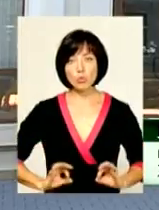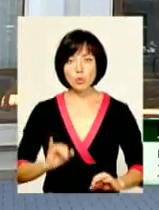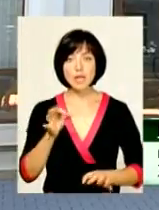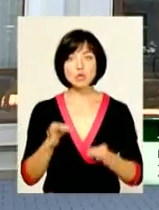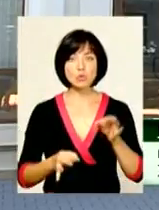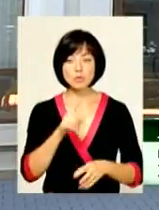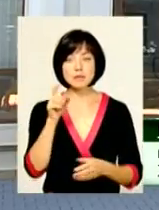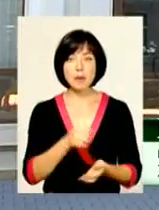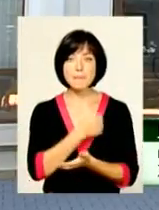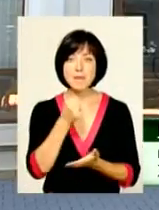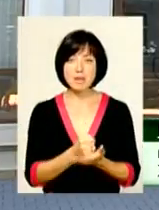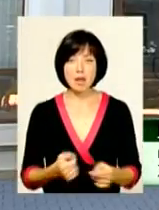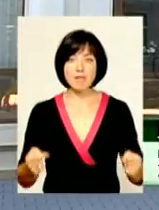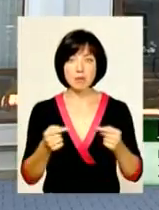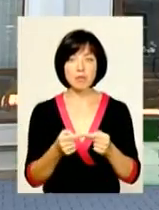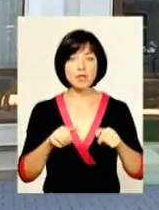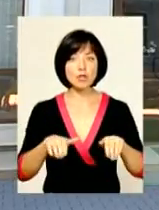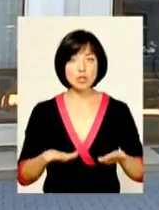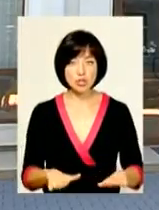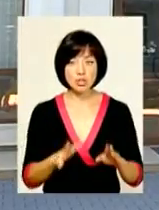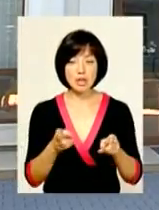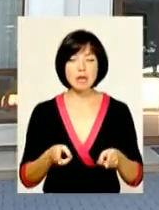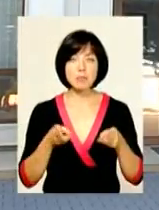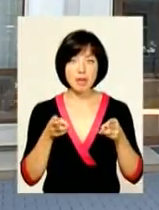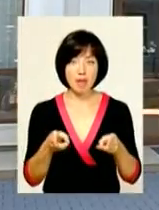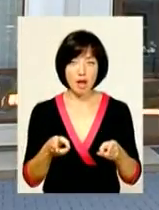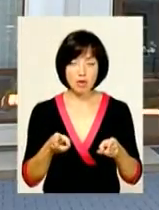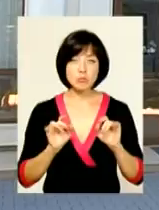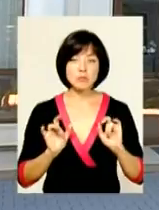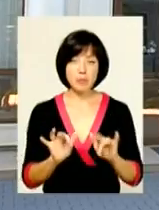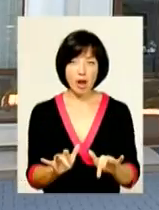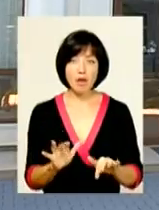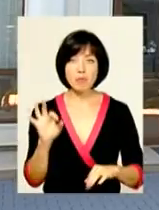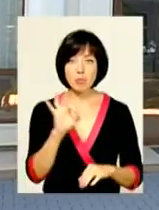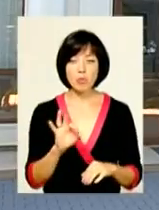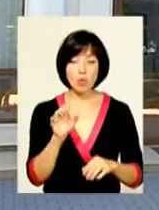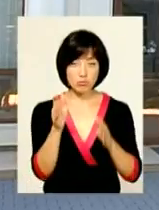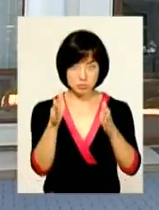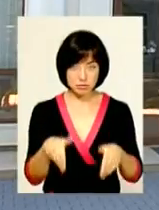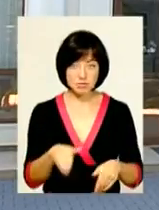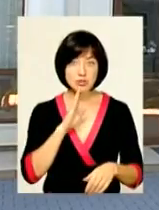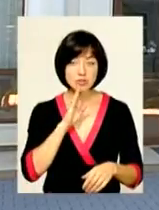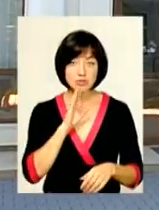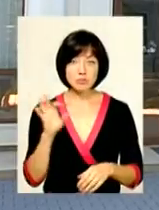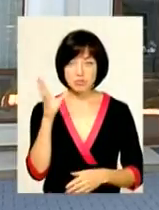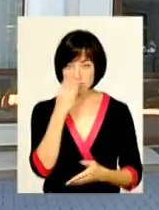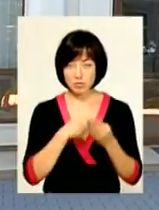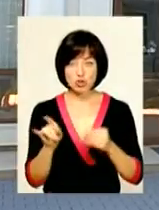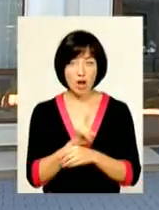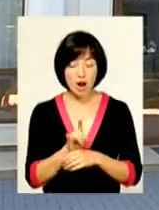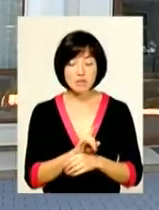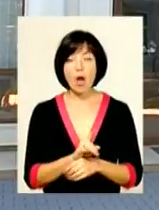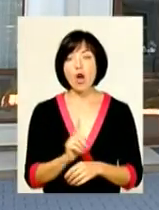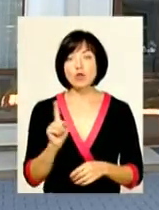за прийняття ними відповідного рішення у кримінальному провадженні щодо цієї громадянки про шахрайство.